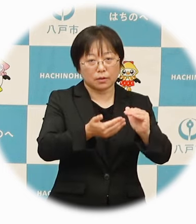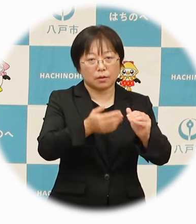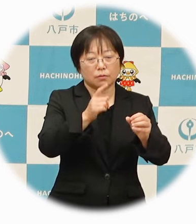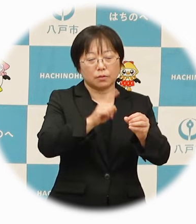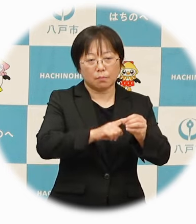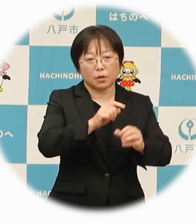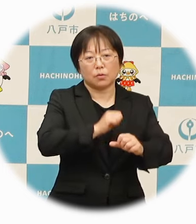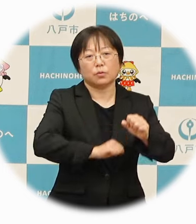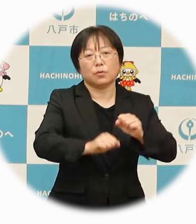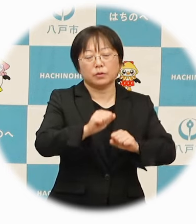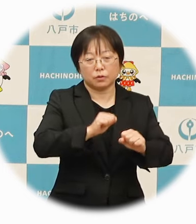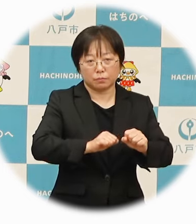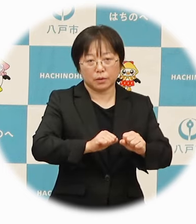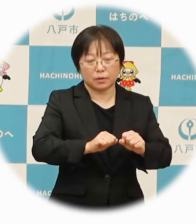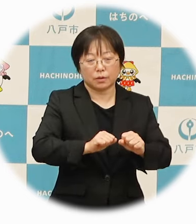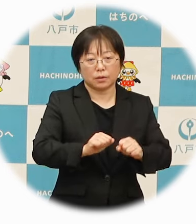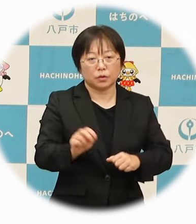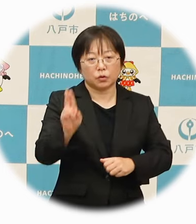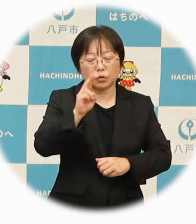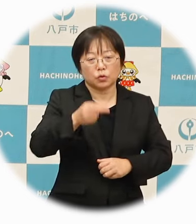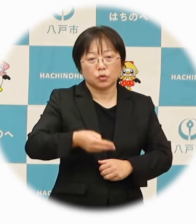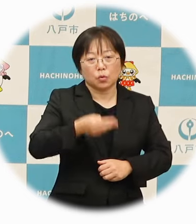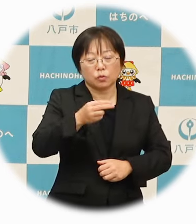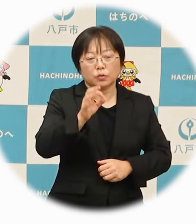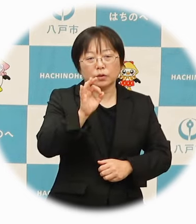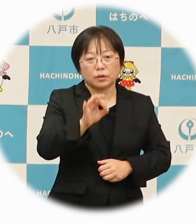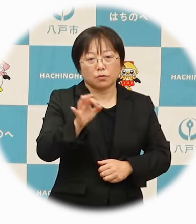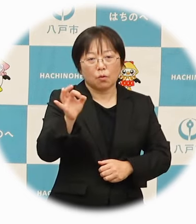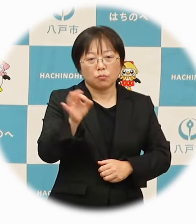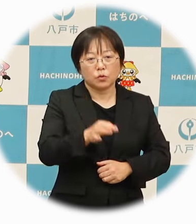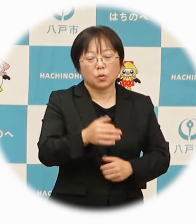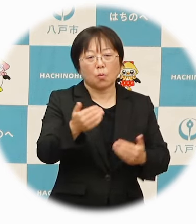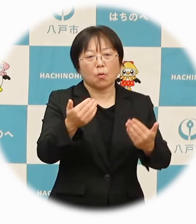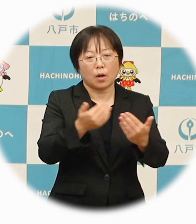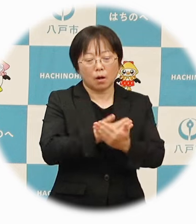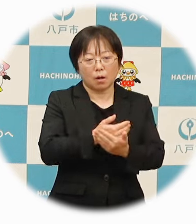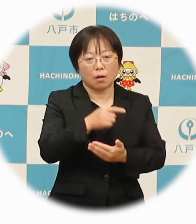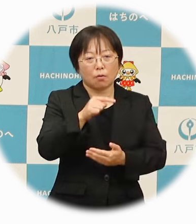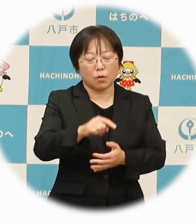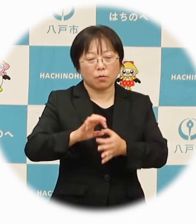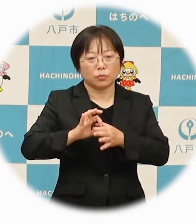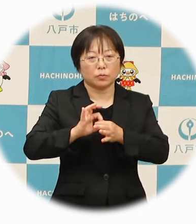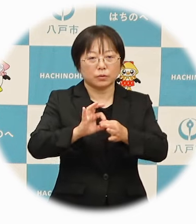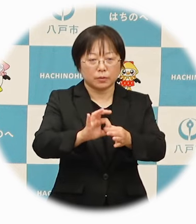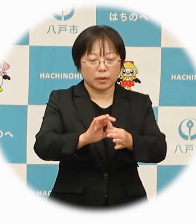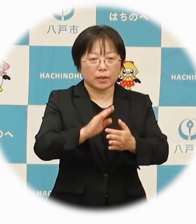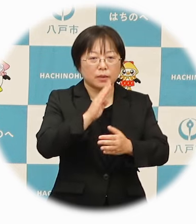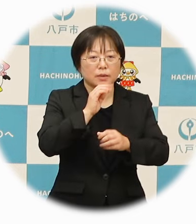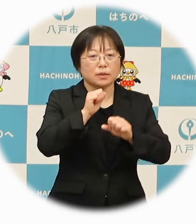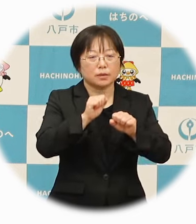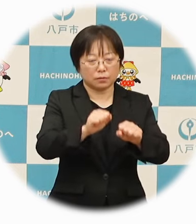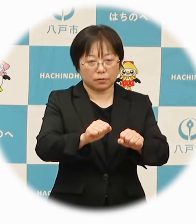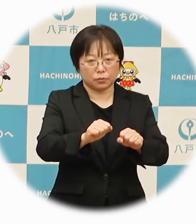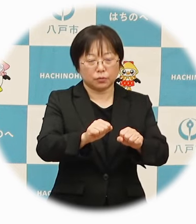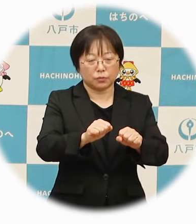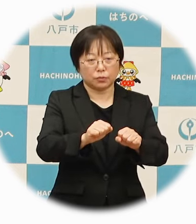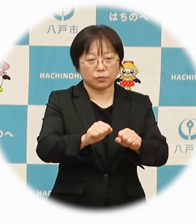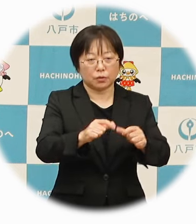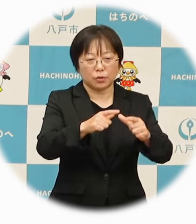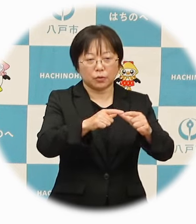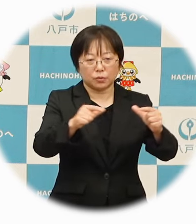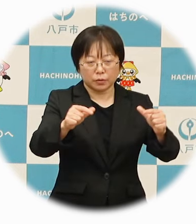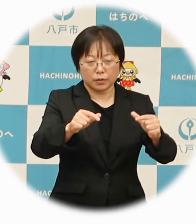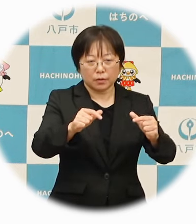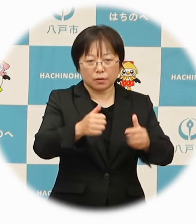する取り組みである学校給食費無償化の継続的な実施のため、国主導